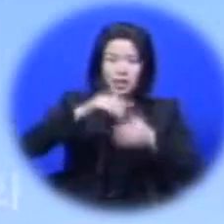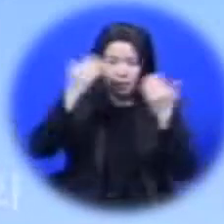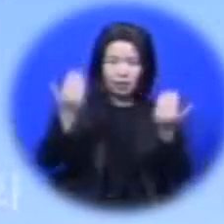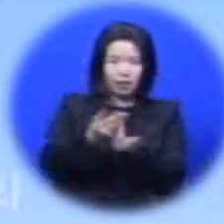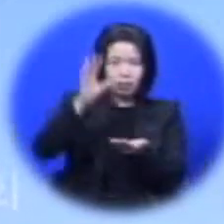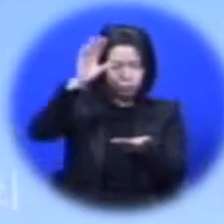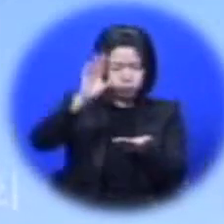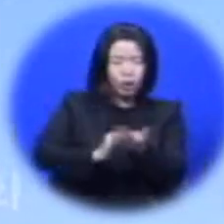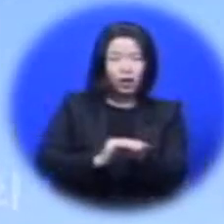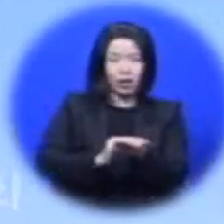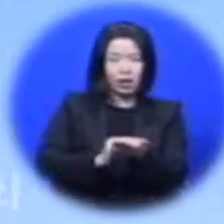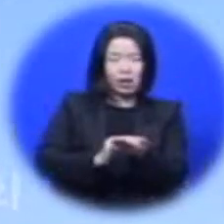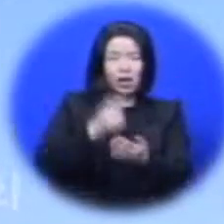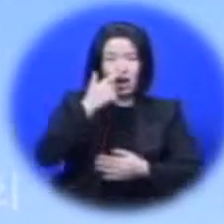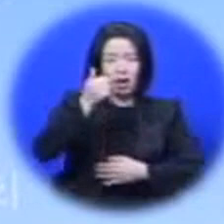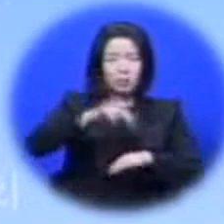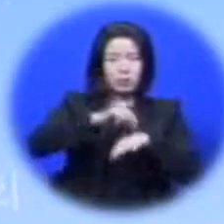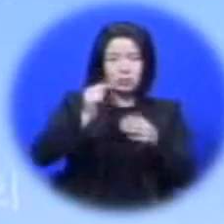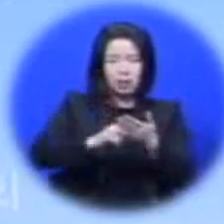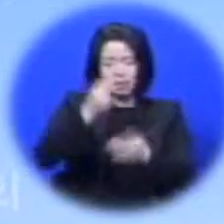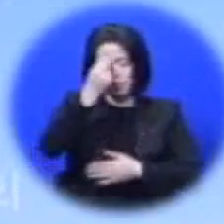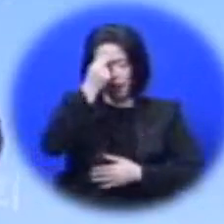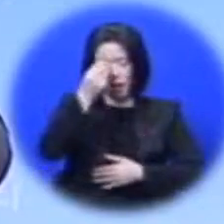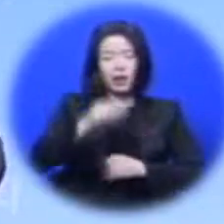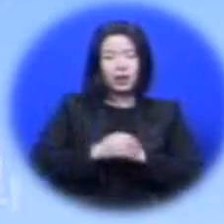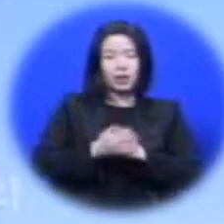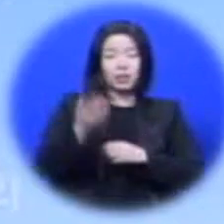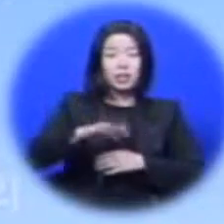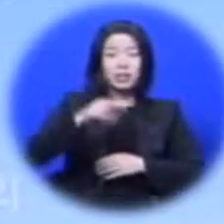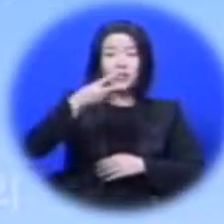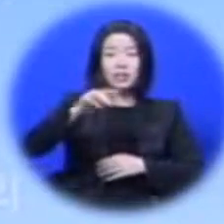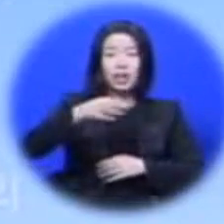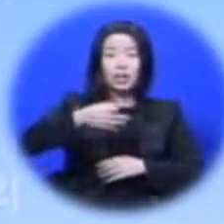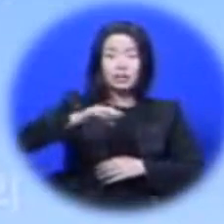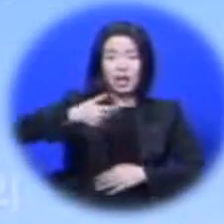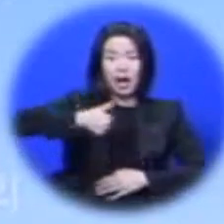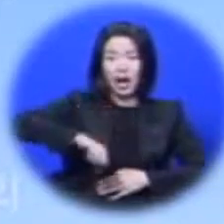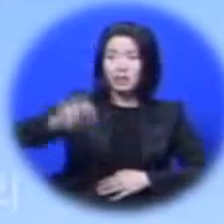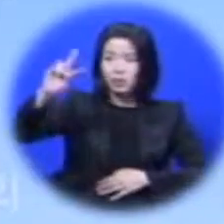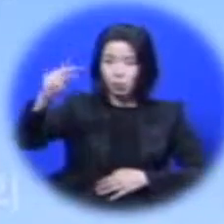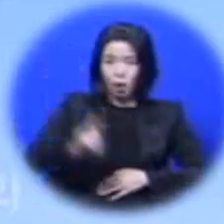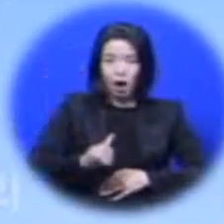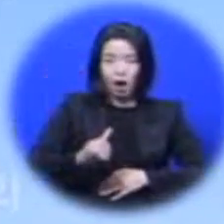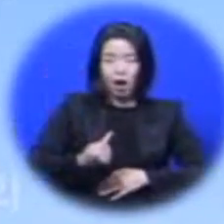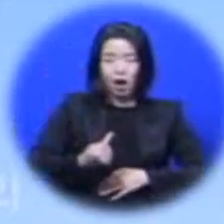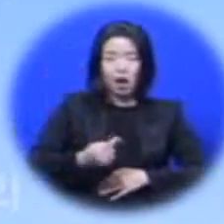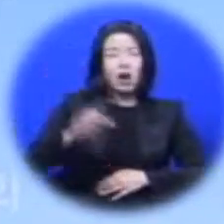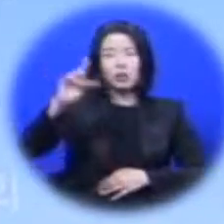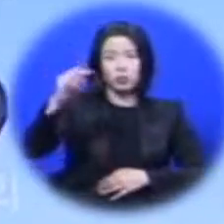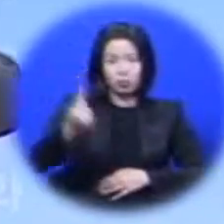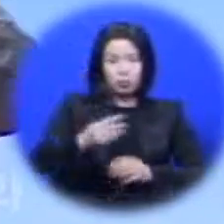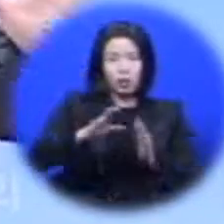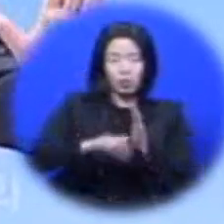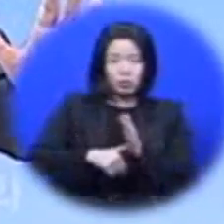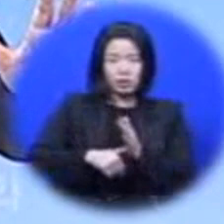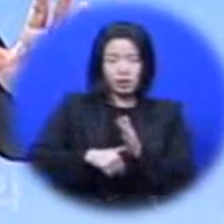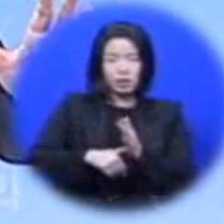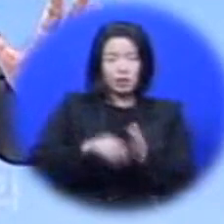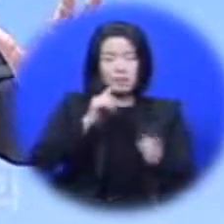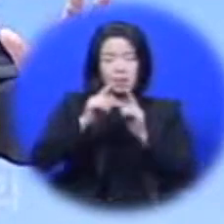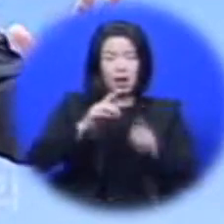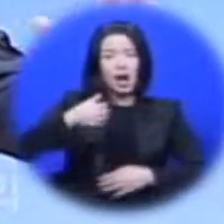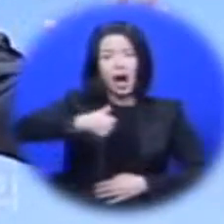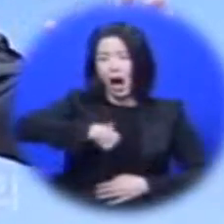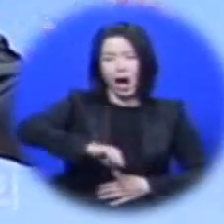마음에 근심 덩어리. 근데 그 탕자가 돌아옵니다. 돌아오면서 탕자는 자기는 아들이라고 더